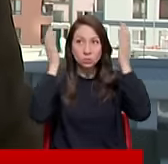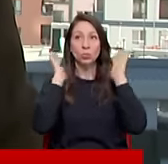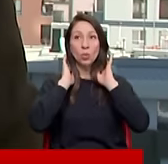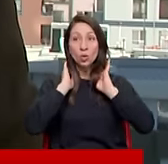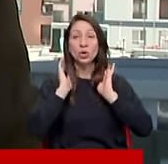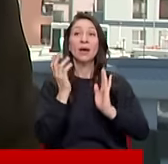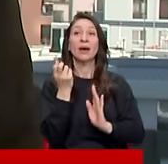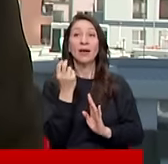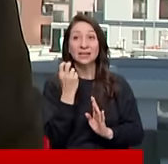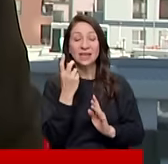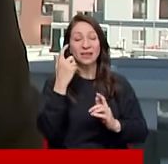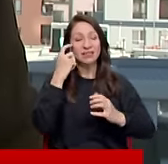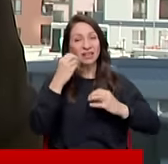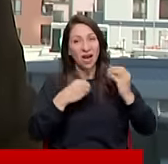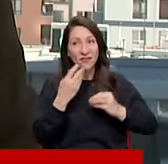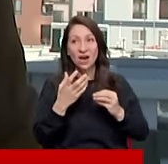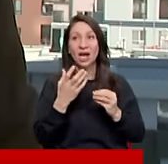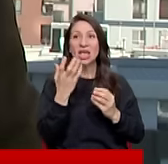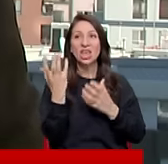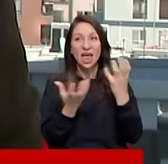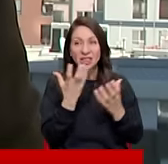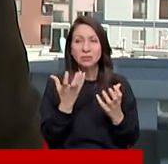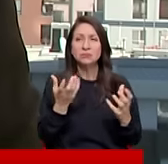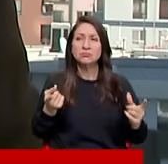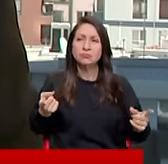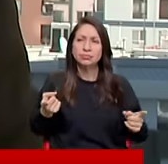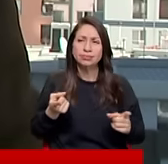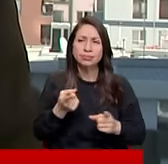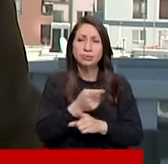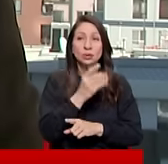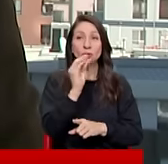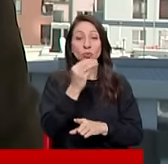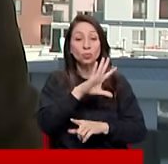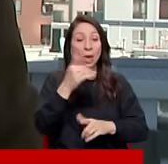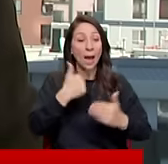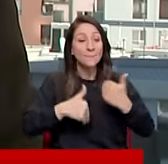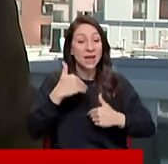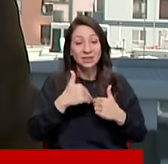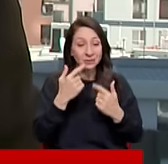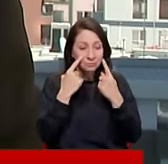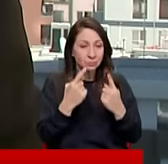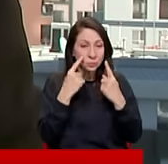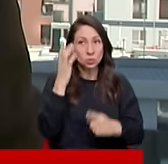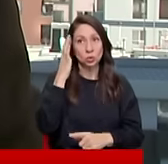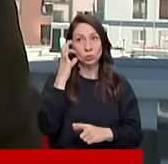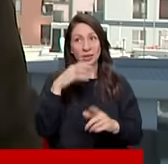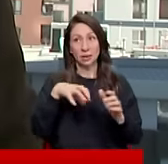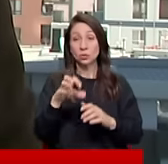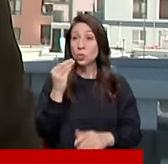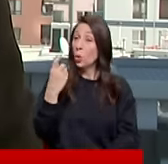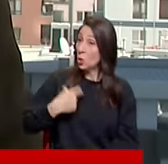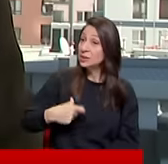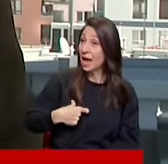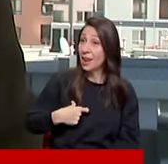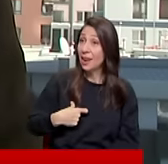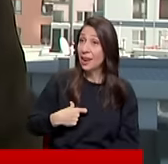onkolojik cerrahi, travma ve yanık olmak üzere çocukların bütün cerrahi tedavilerinde yer alan bir uzmanlık dalı. Çok özel bir